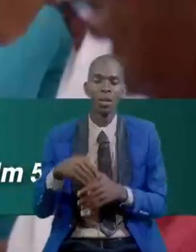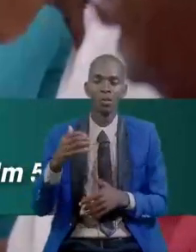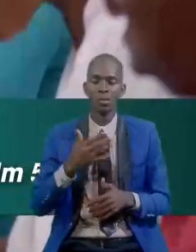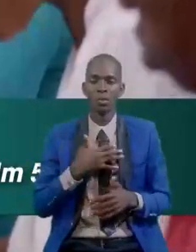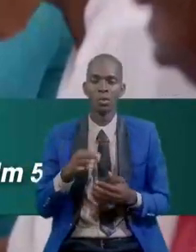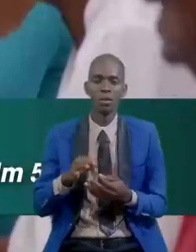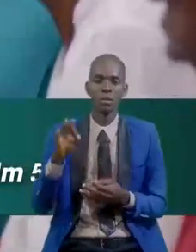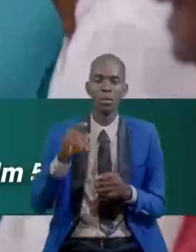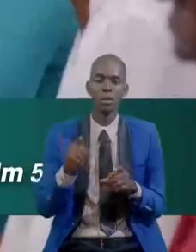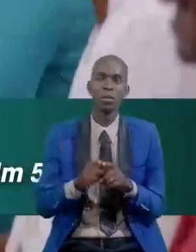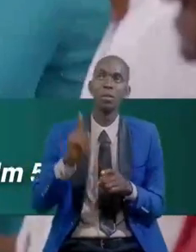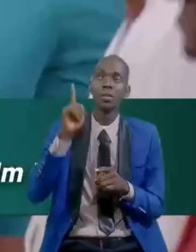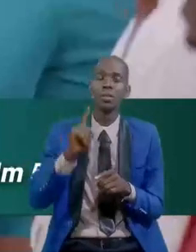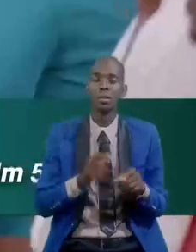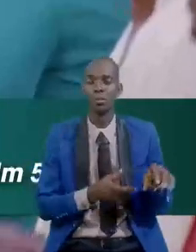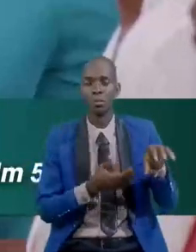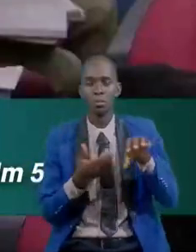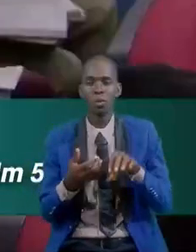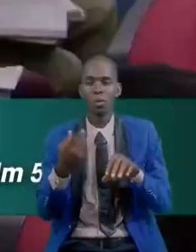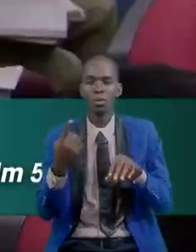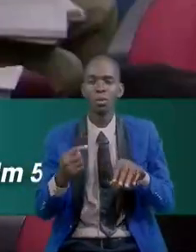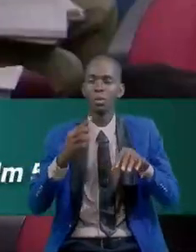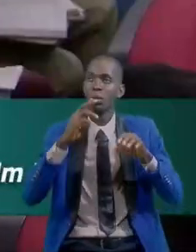mon esprit sur toute chair.